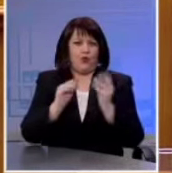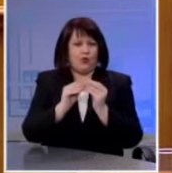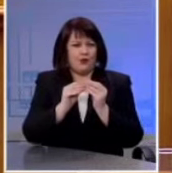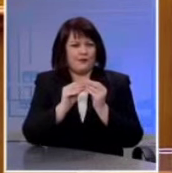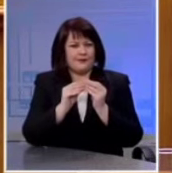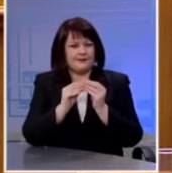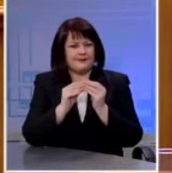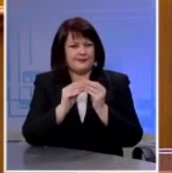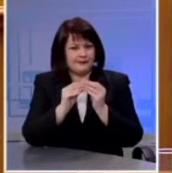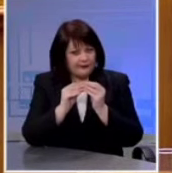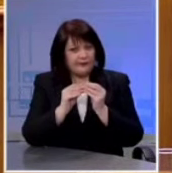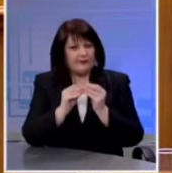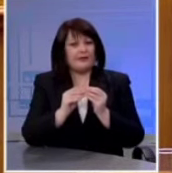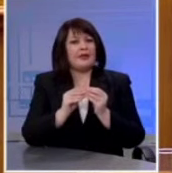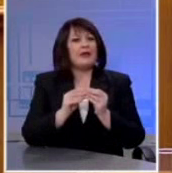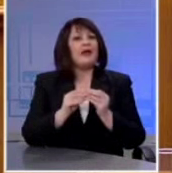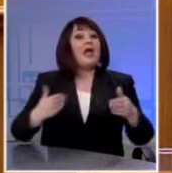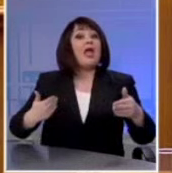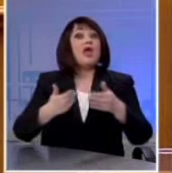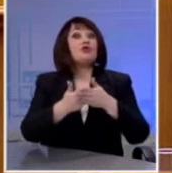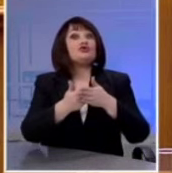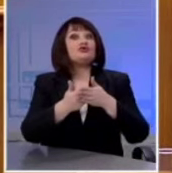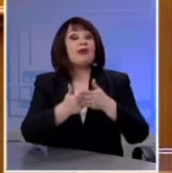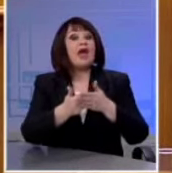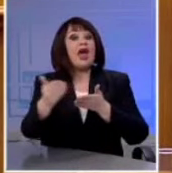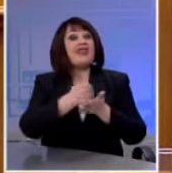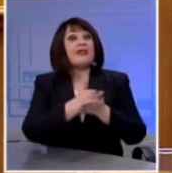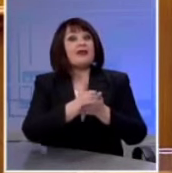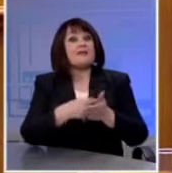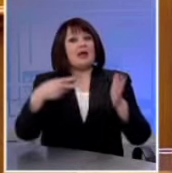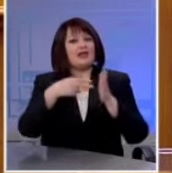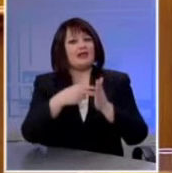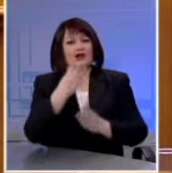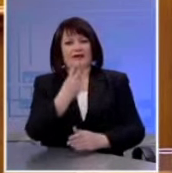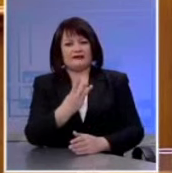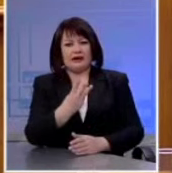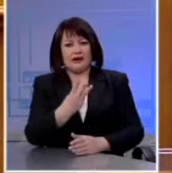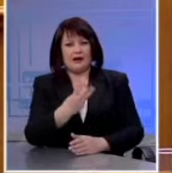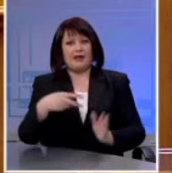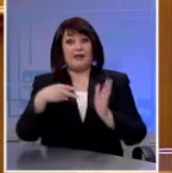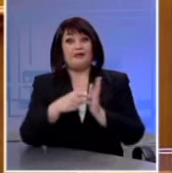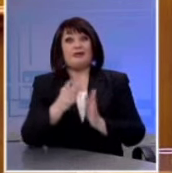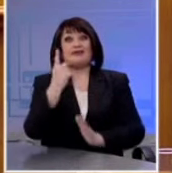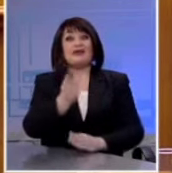εντοπίζουμε φερόμενους χρόνους τέλεσης των αδικημάτων το 2003, ακόμη και το